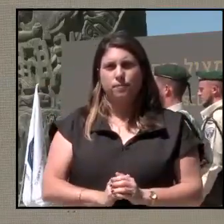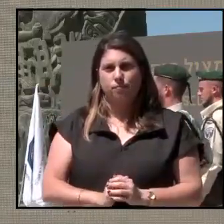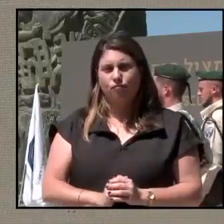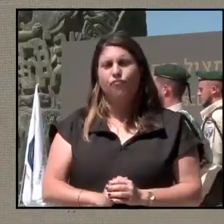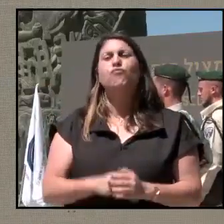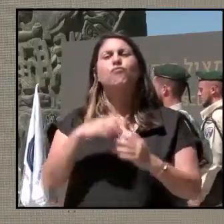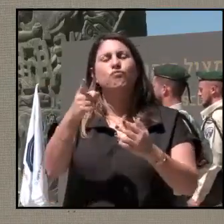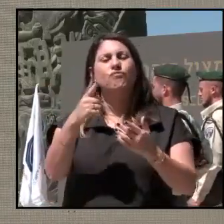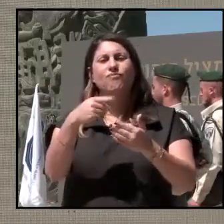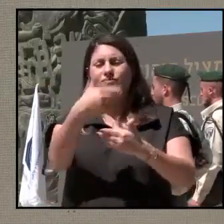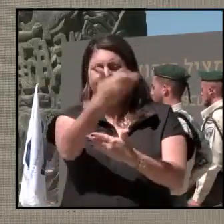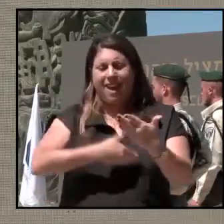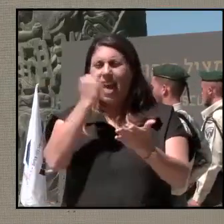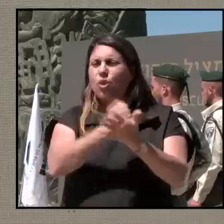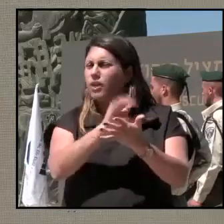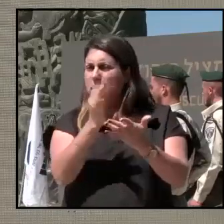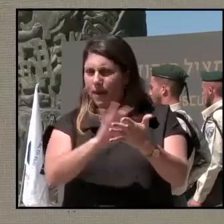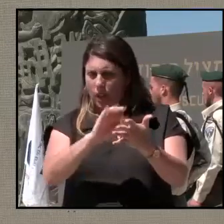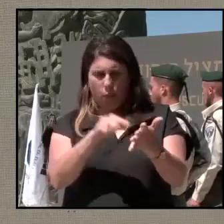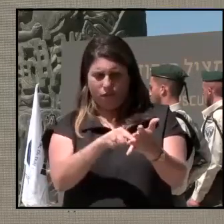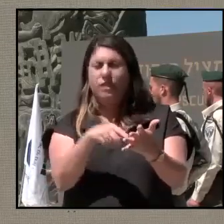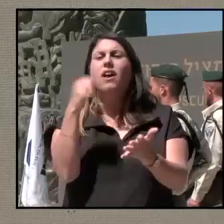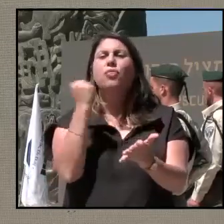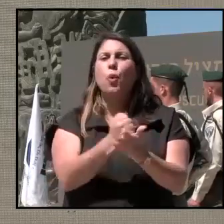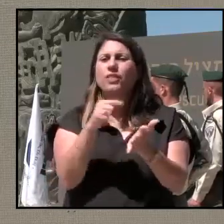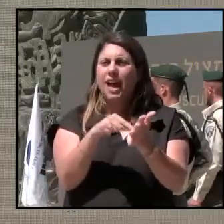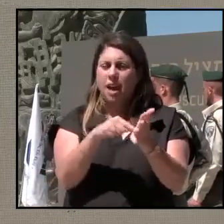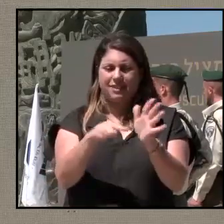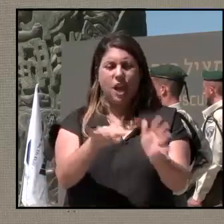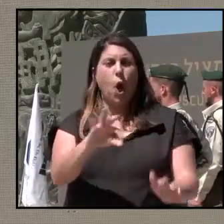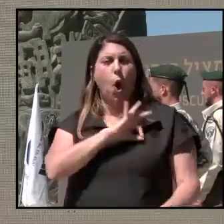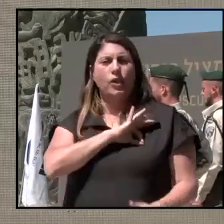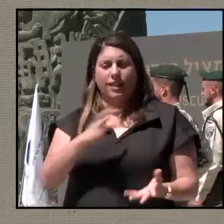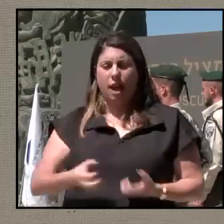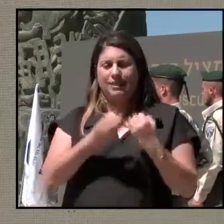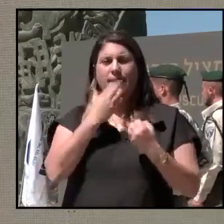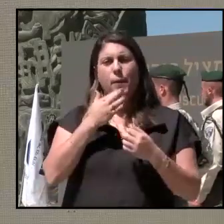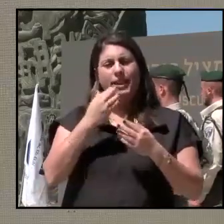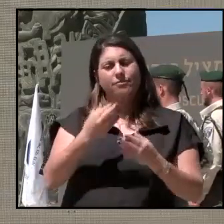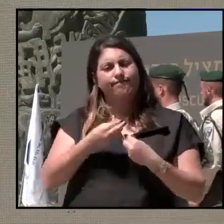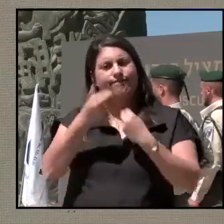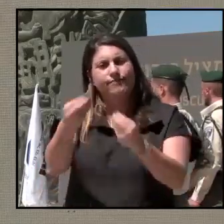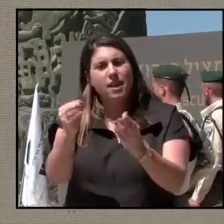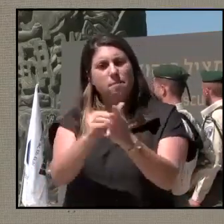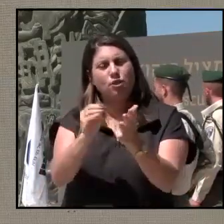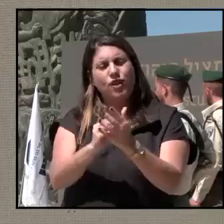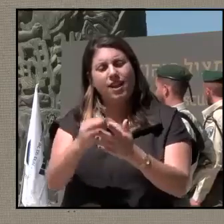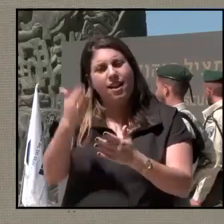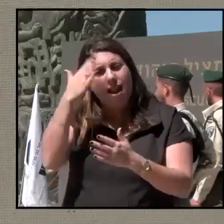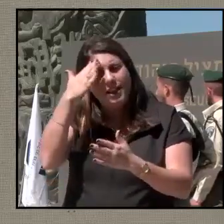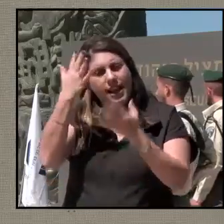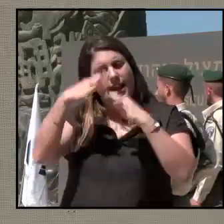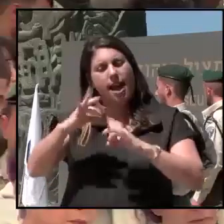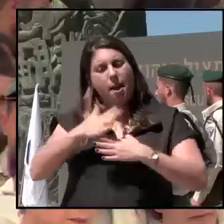וזה נוסח התעודה. זאת לתעודה כי הוט המציל היהודי הוענק להוקרת המסירות, התעוזה